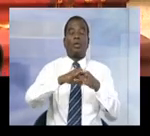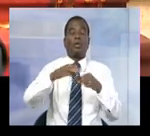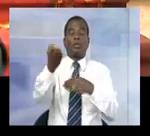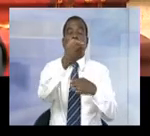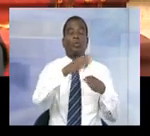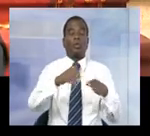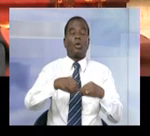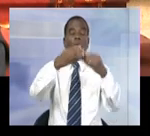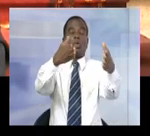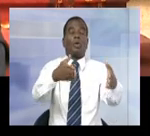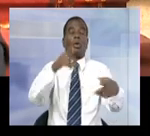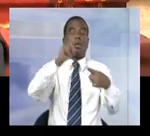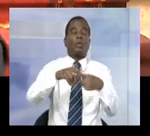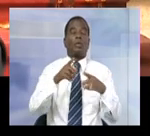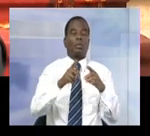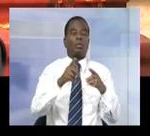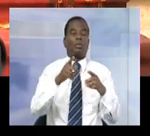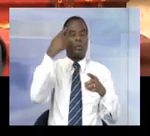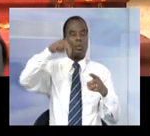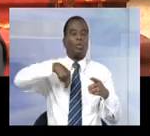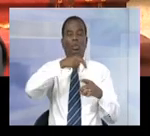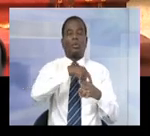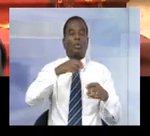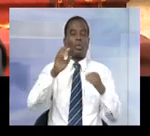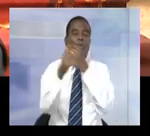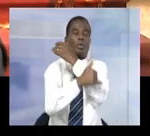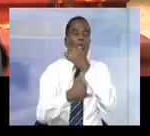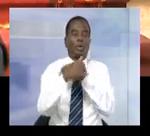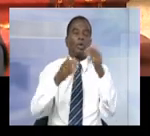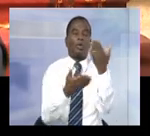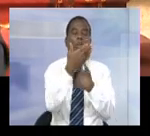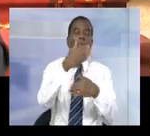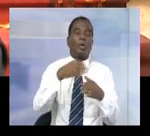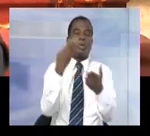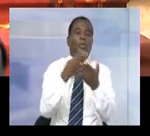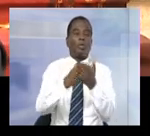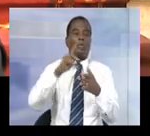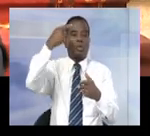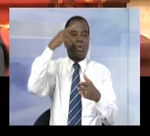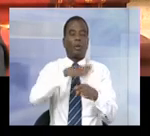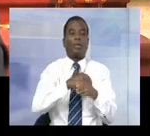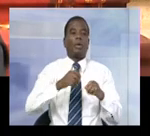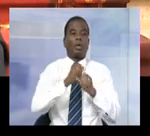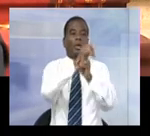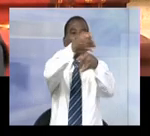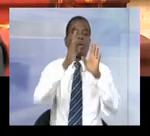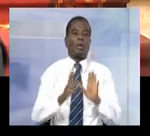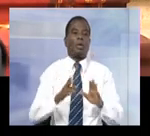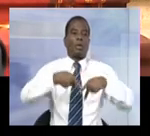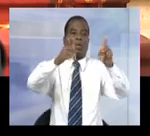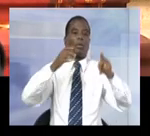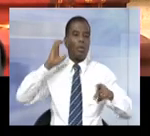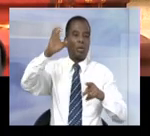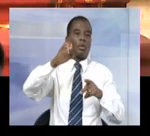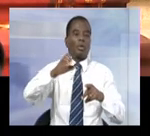ressources mises à la disposition de notre pays par le budget de l'État et par les bailleurs de fonds, et qui permettra